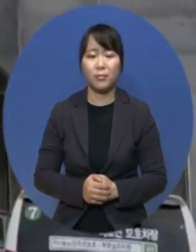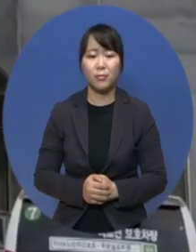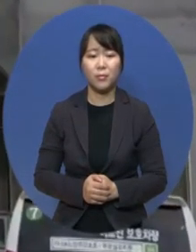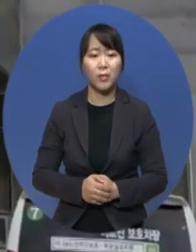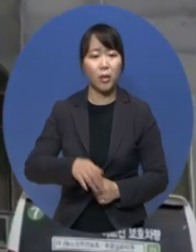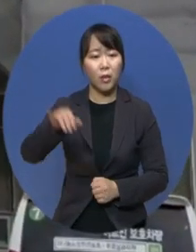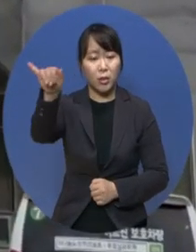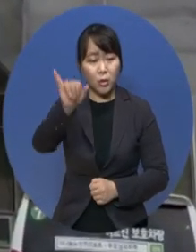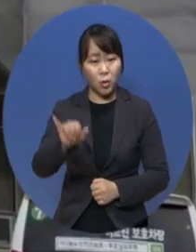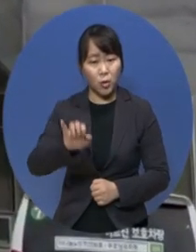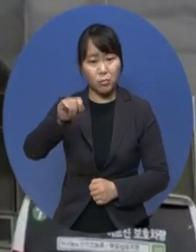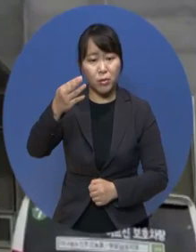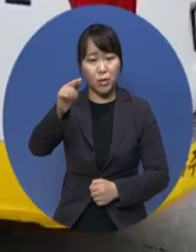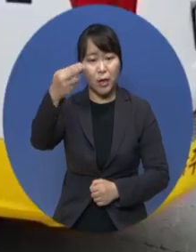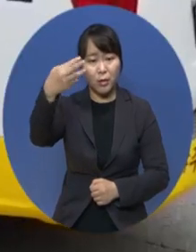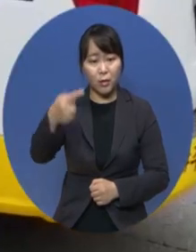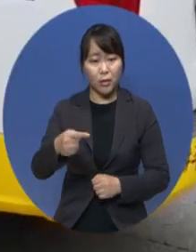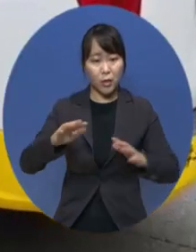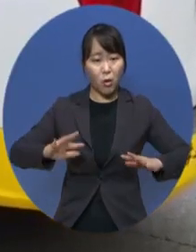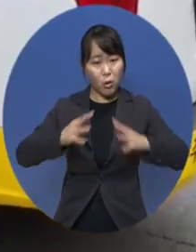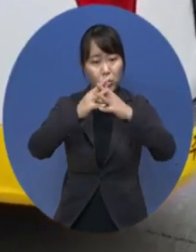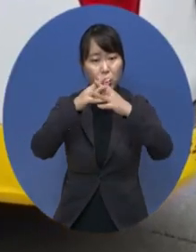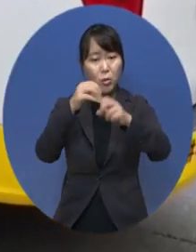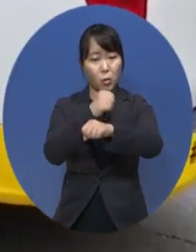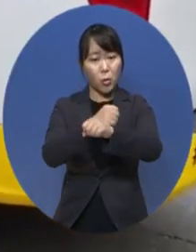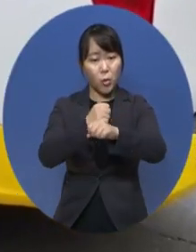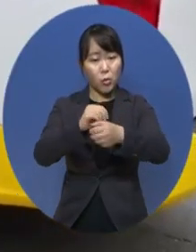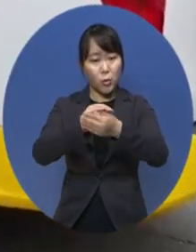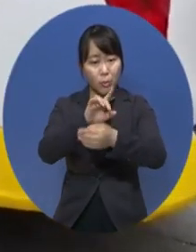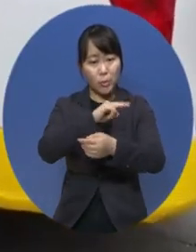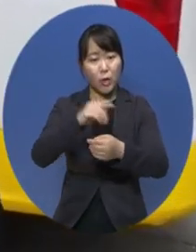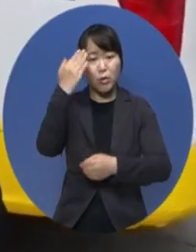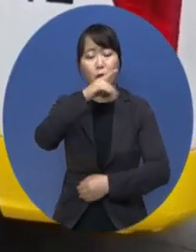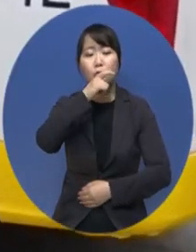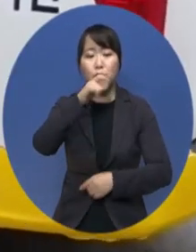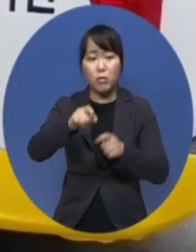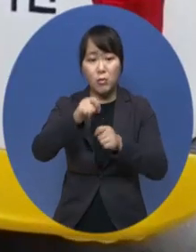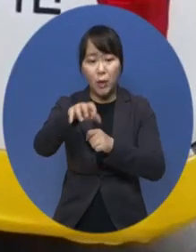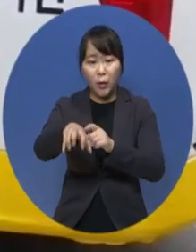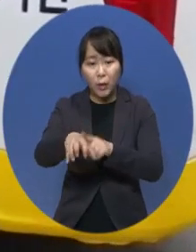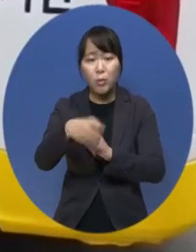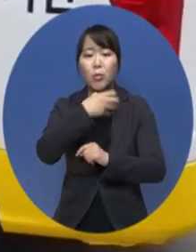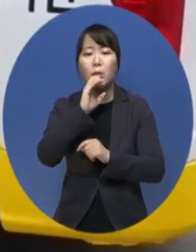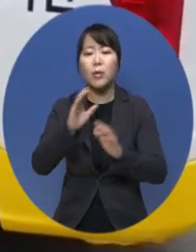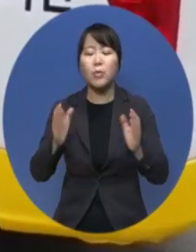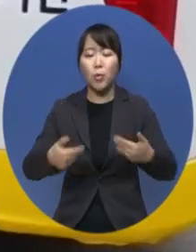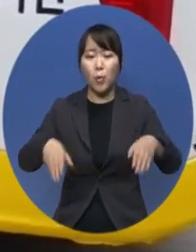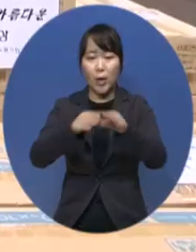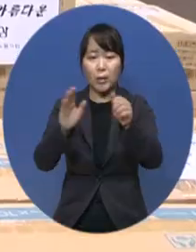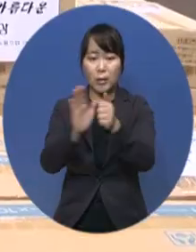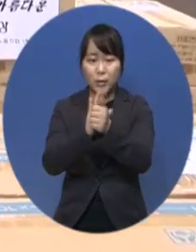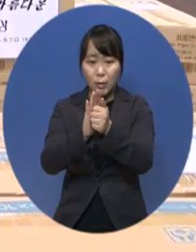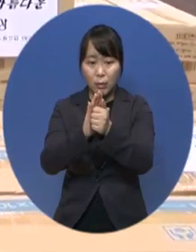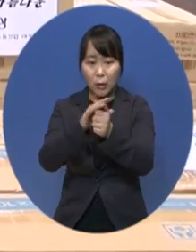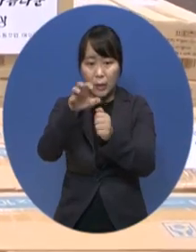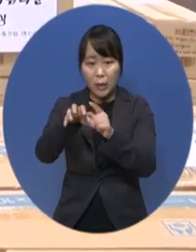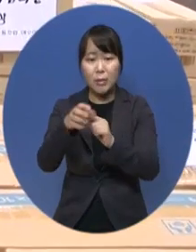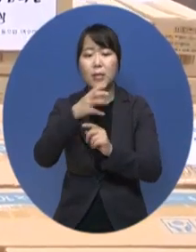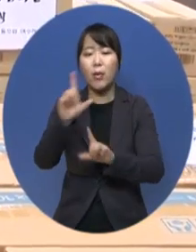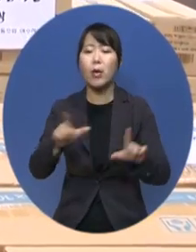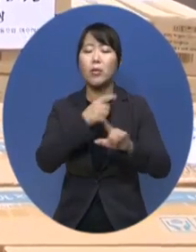전국 플랜트 건설 노동조합 여수지부가 관내 노인 요양시설에서 생활하고 있는